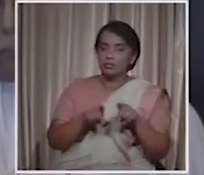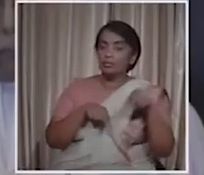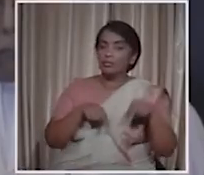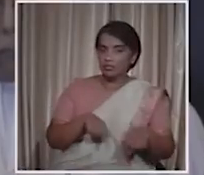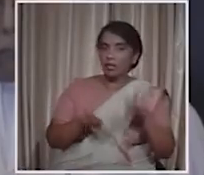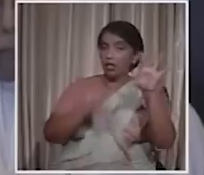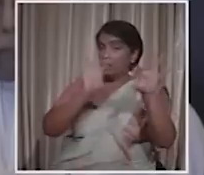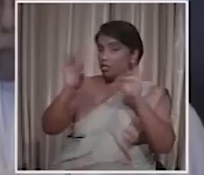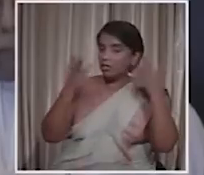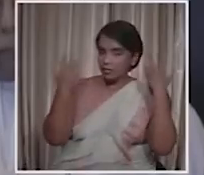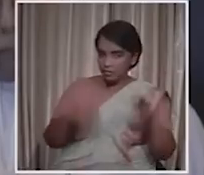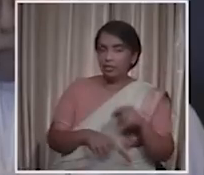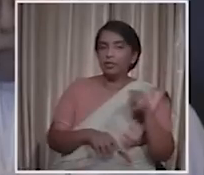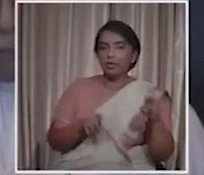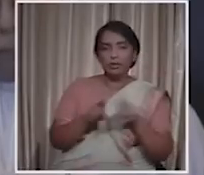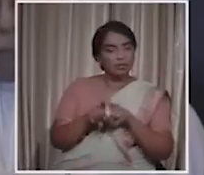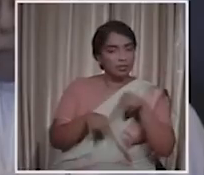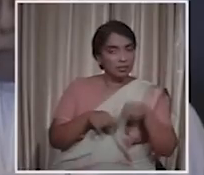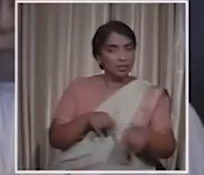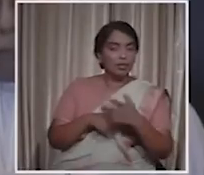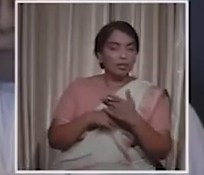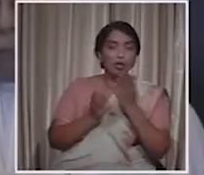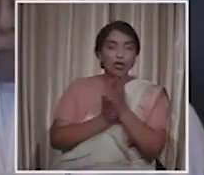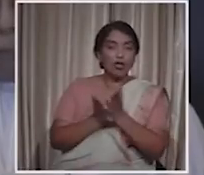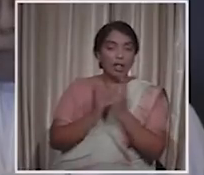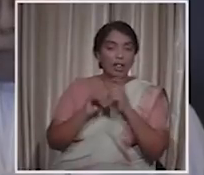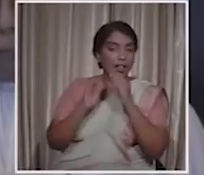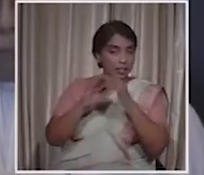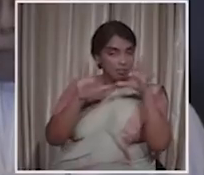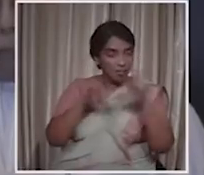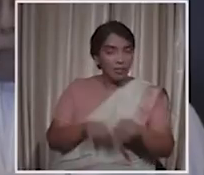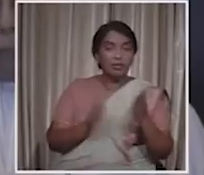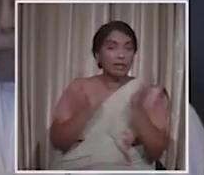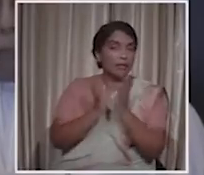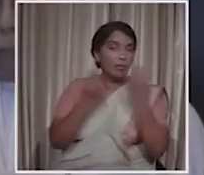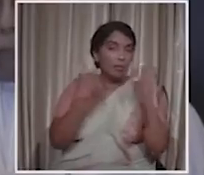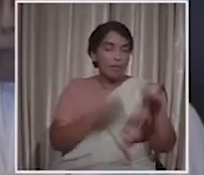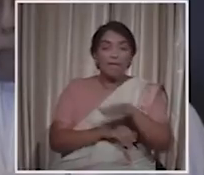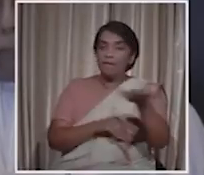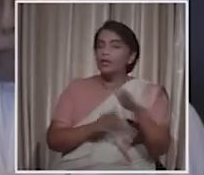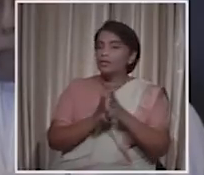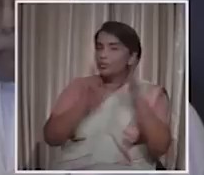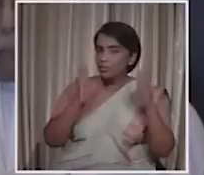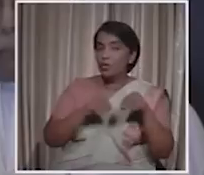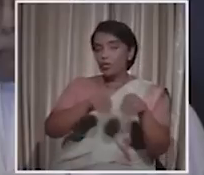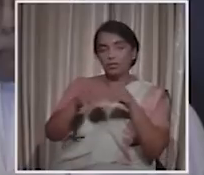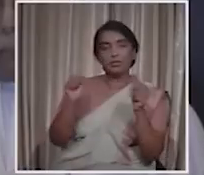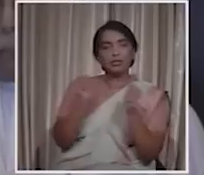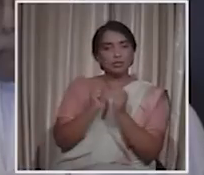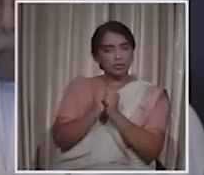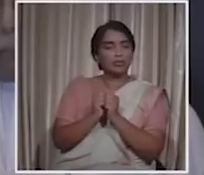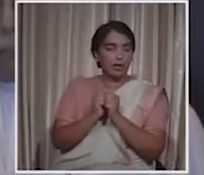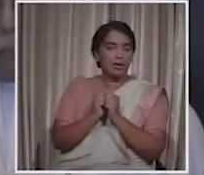ඔවුන් තෝරාගෙන අවසන්. මේ වන විට දුම්රිය දෙපාර්තමේන්තුව සතු රක්ෂිත හිස්සිඩම් ගණනාවක් කෘෂිකාර්මික